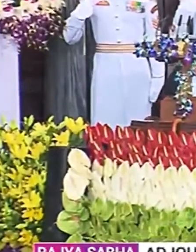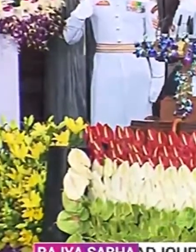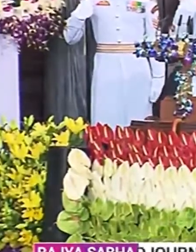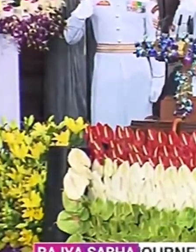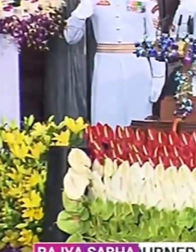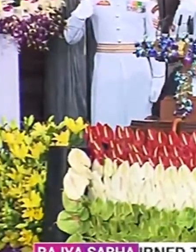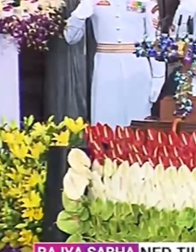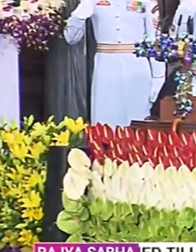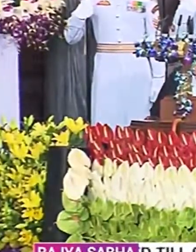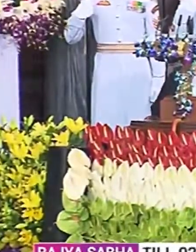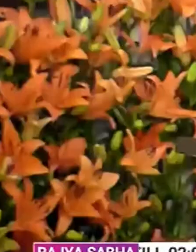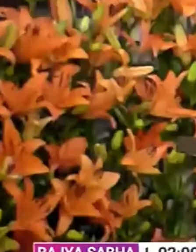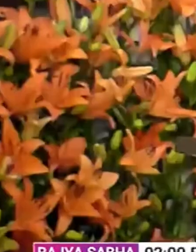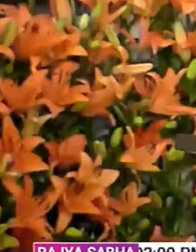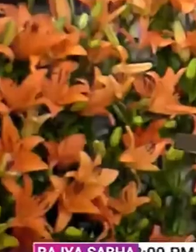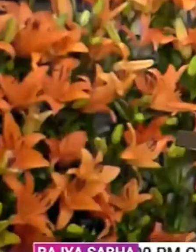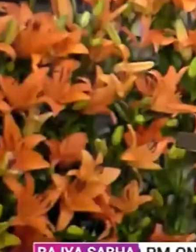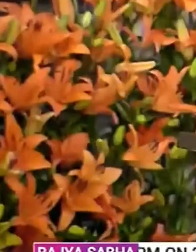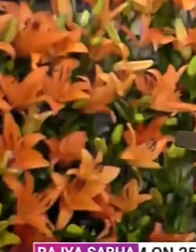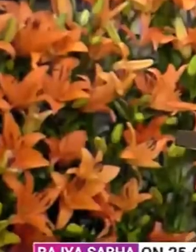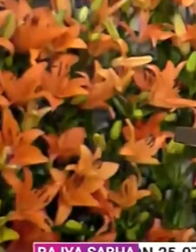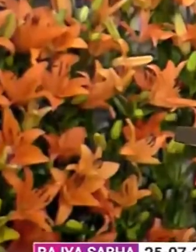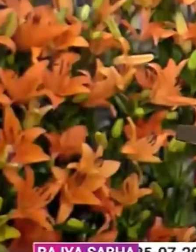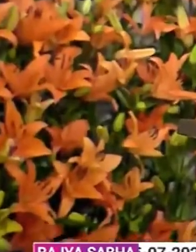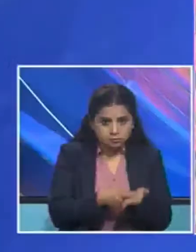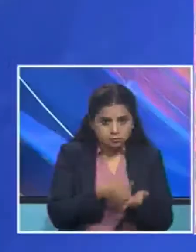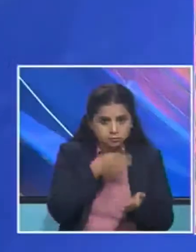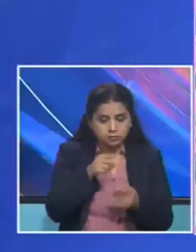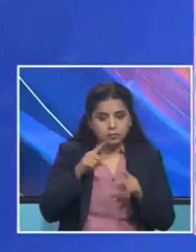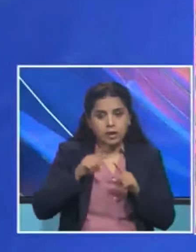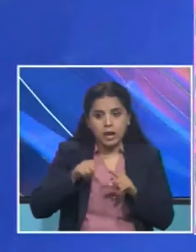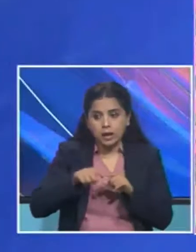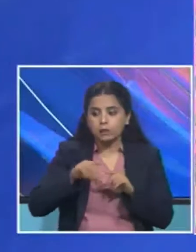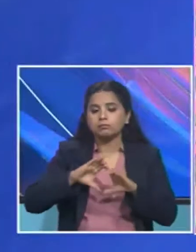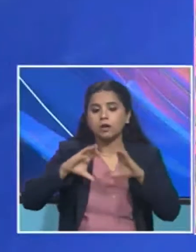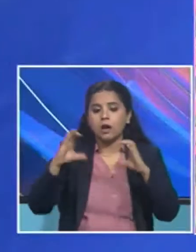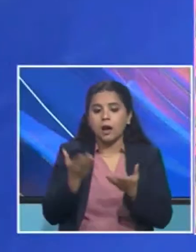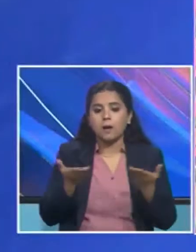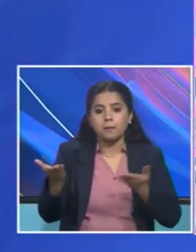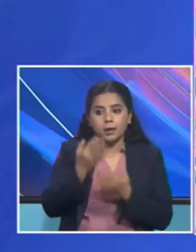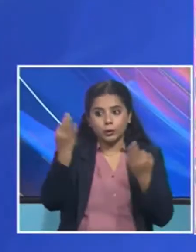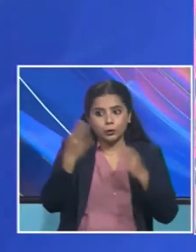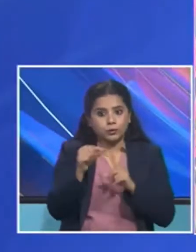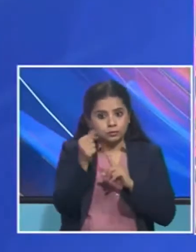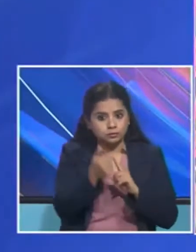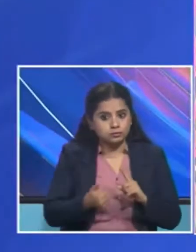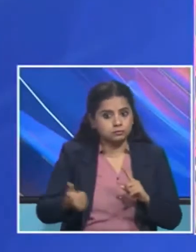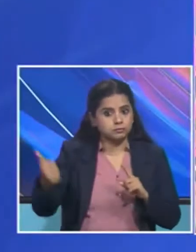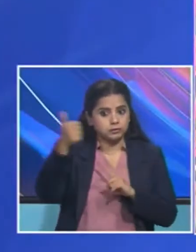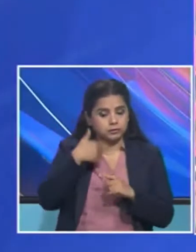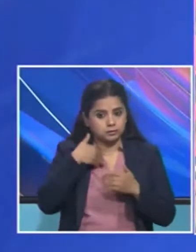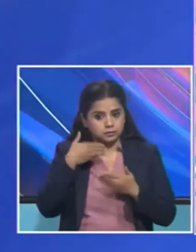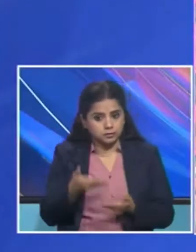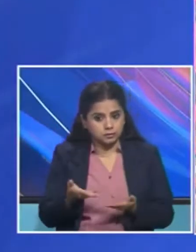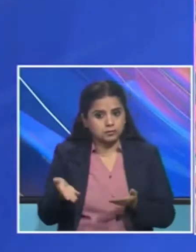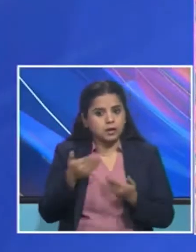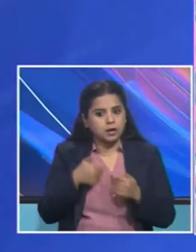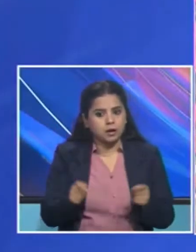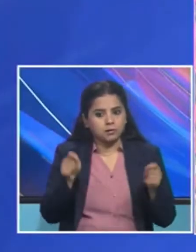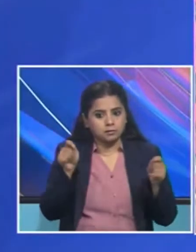राष्ट्रपति महोदय, आदेश हो तो निर्वाचन आयोग से प्राप्त निर्वाचित राष्ट्रपति के निर्वाचन का प्रमाणन पढ़ा